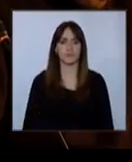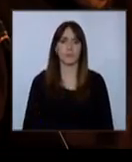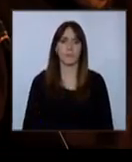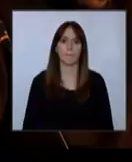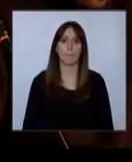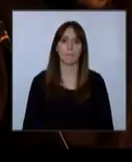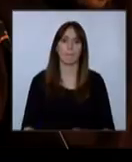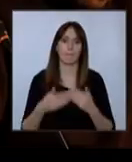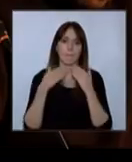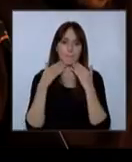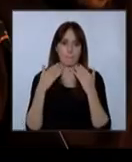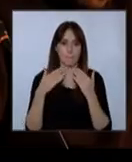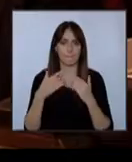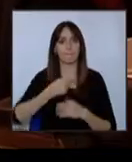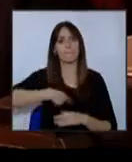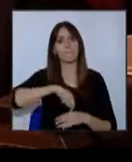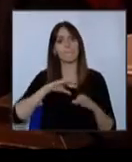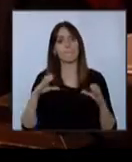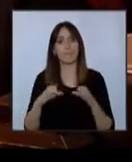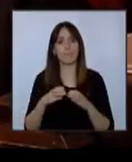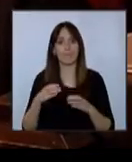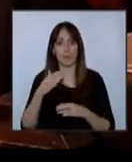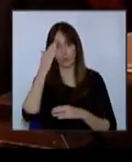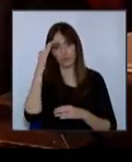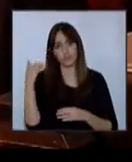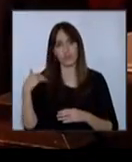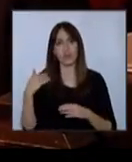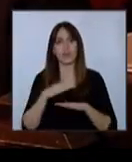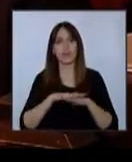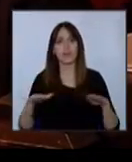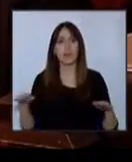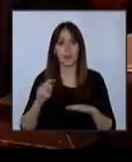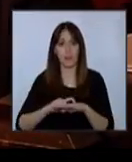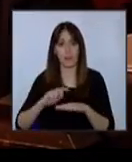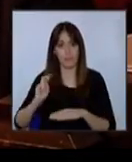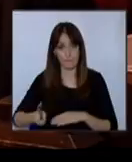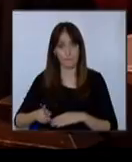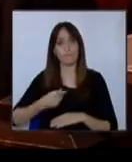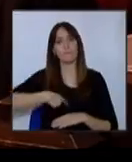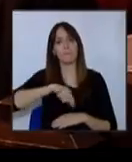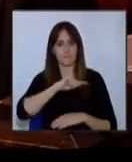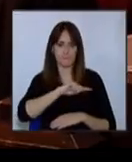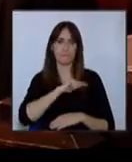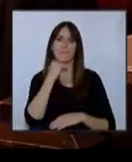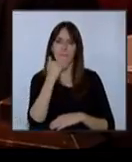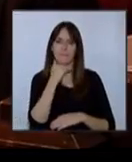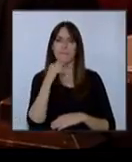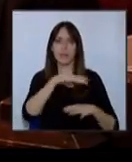Bé, aquí, des del nostre grup municipal de Plataforma Bigatana, som conscients que l'Eixample Moretó necessita